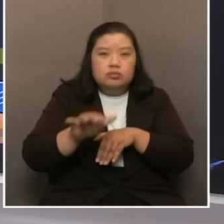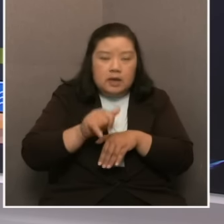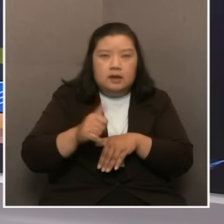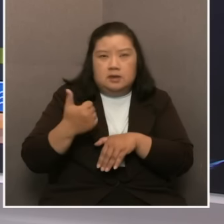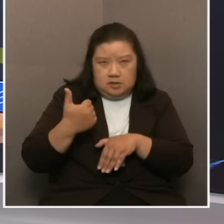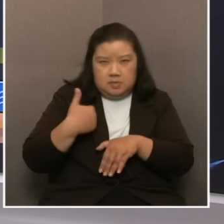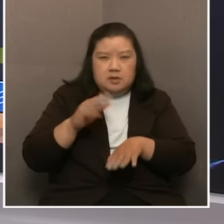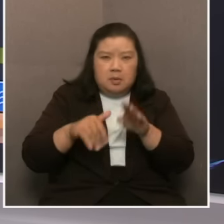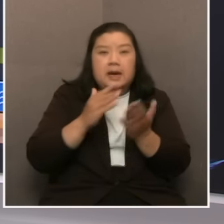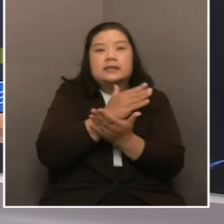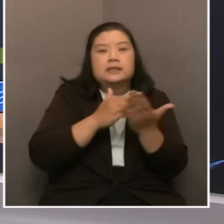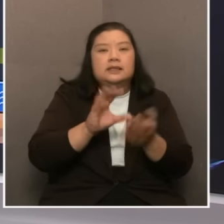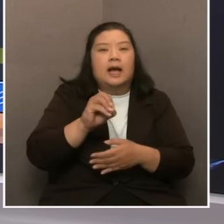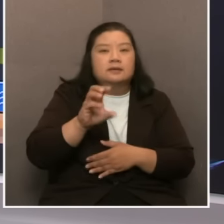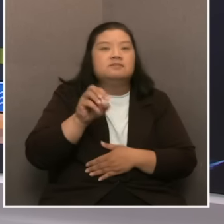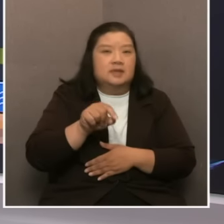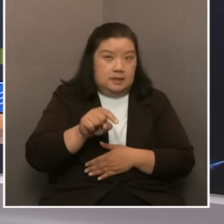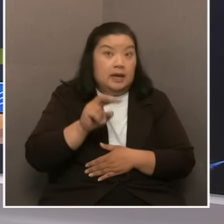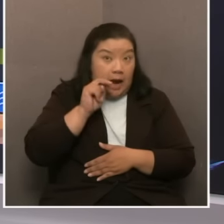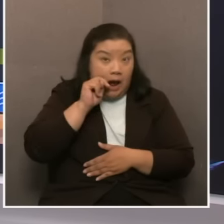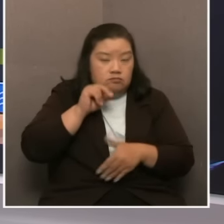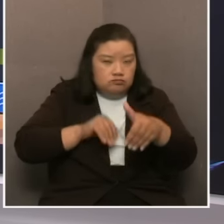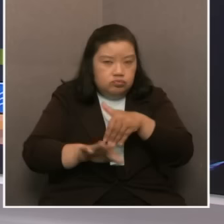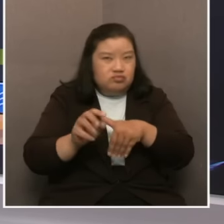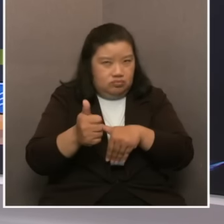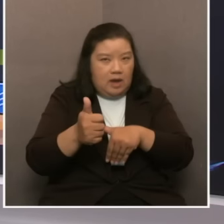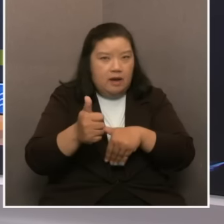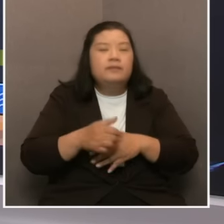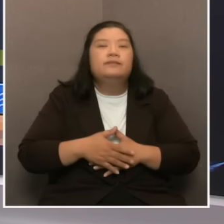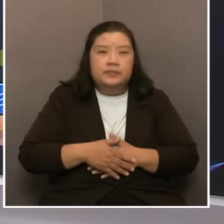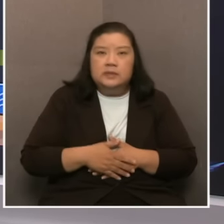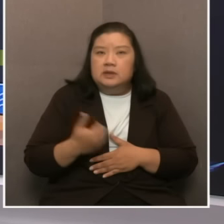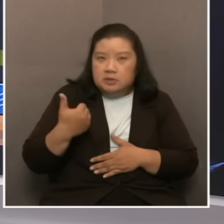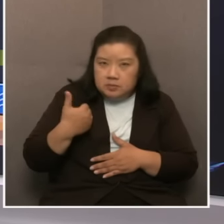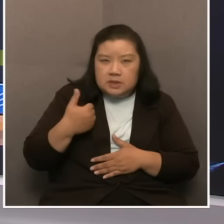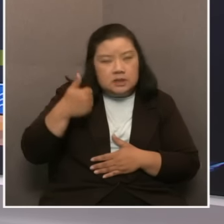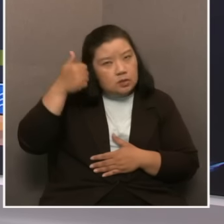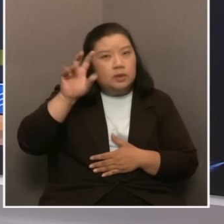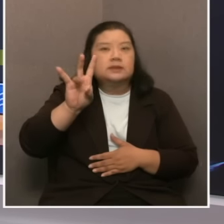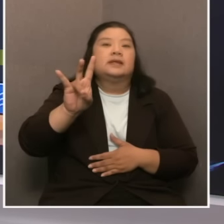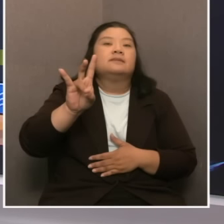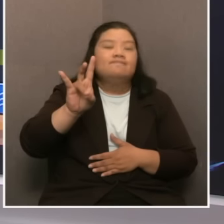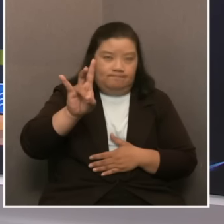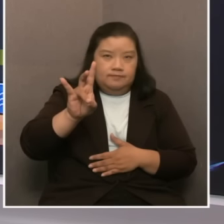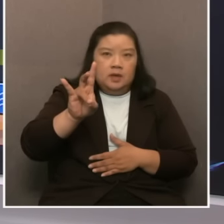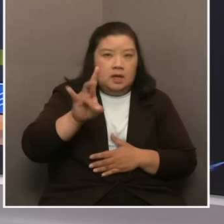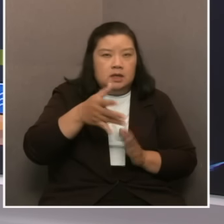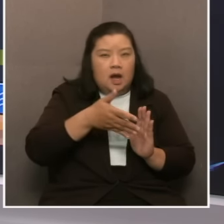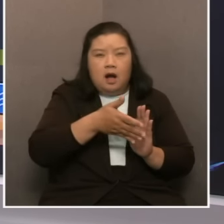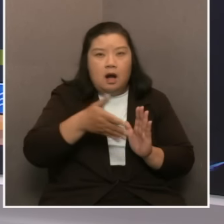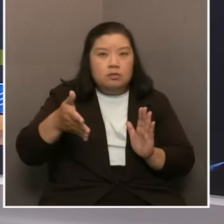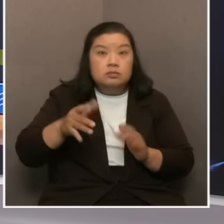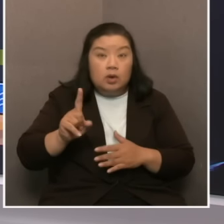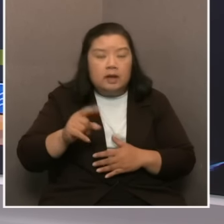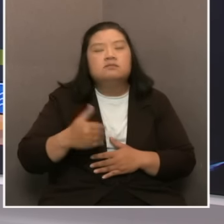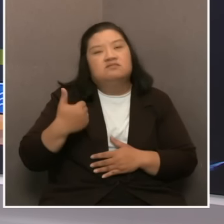% เลยดังนั้นยังคงรองรปริมาณน้ำได้คาดการว่านี่ช่งแกเวลาเจ็วนมปริมาณนำองู่ที่